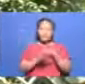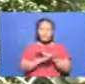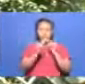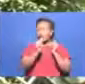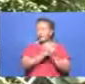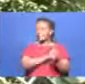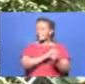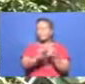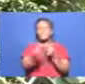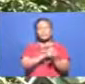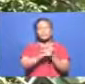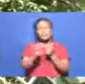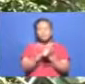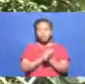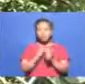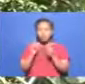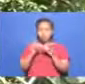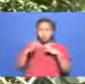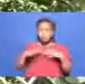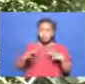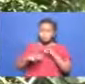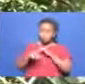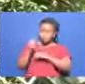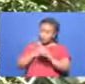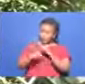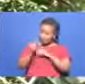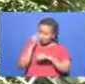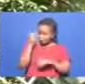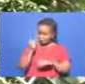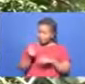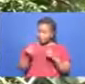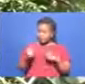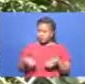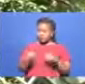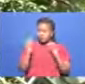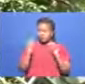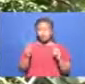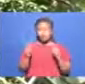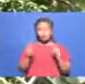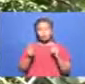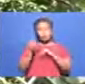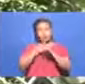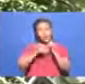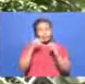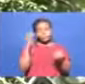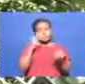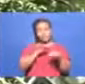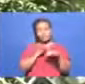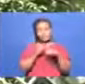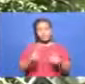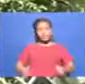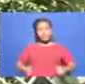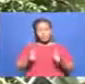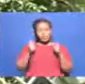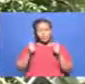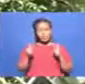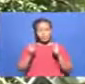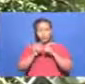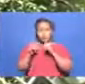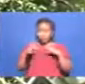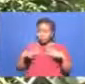Na wanafanyanga hivyo kwa sababu ya kurevenge kwa ule maisha ambayo huyo mtu amepoteza. Na walikuwa wanafanya hivyo na wanafanya